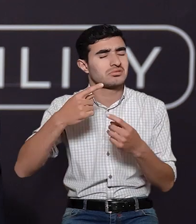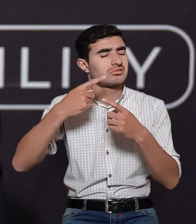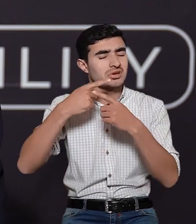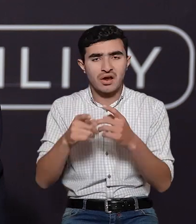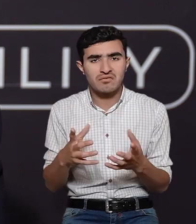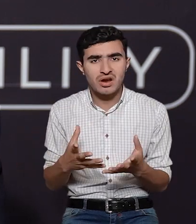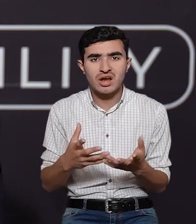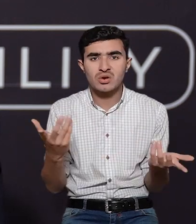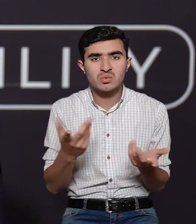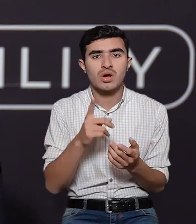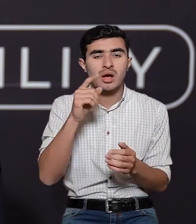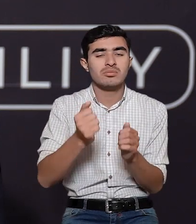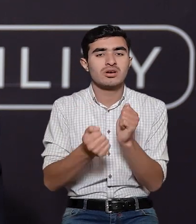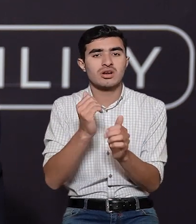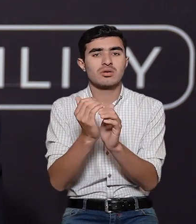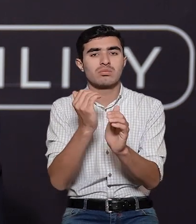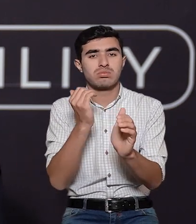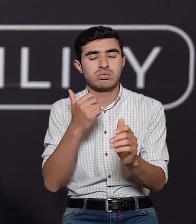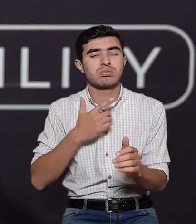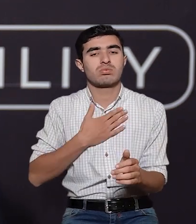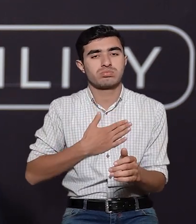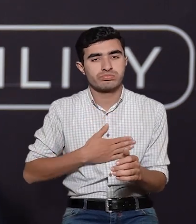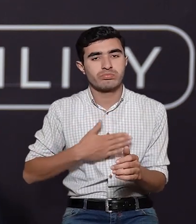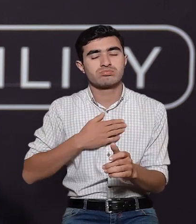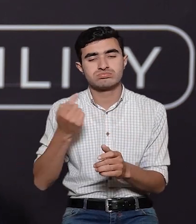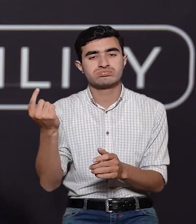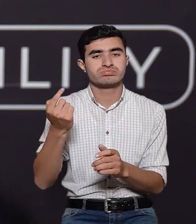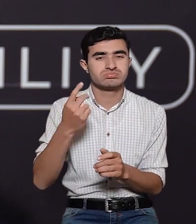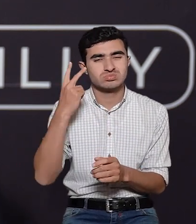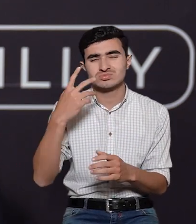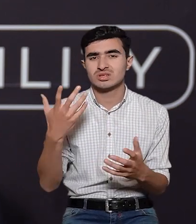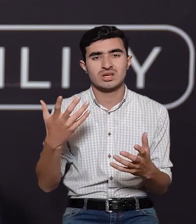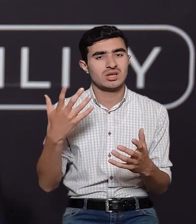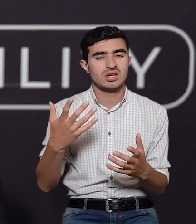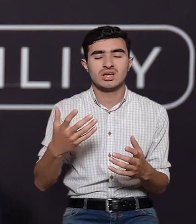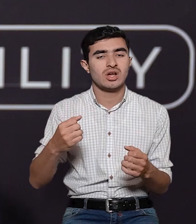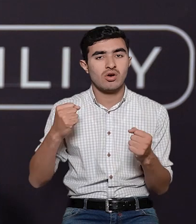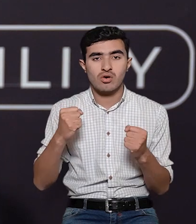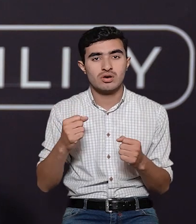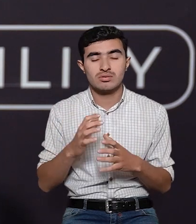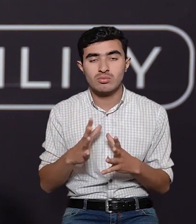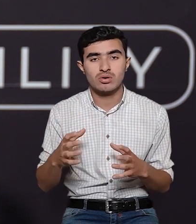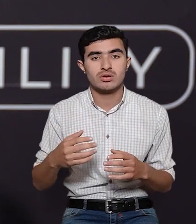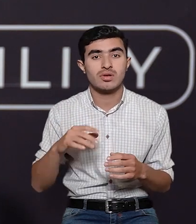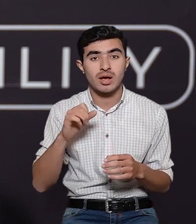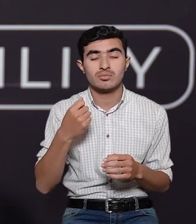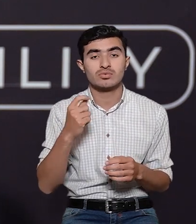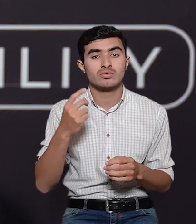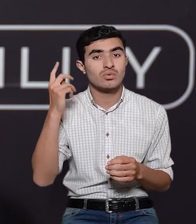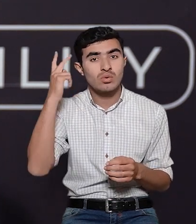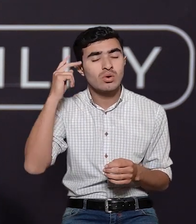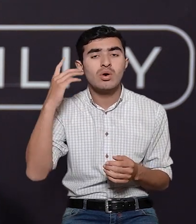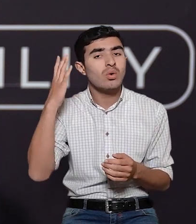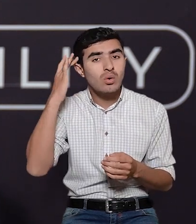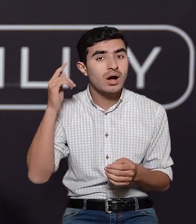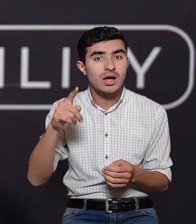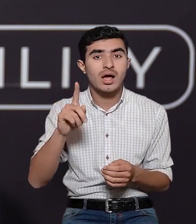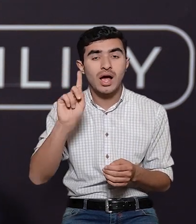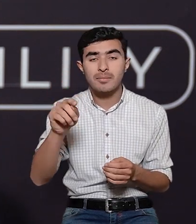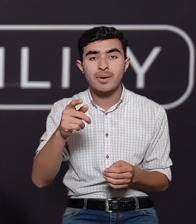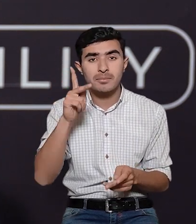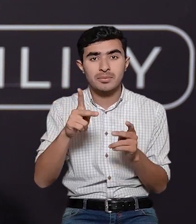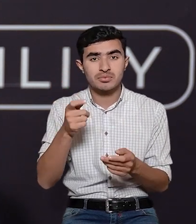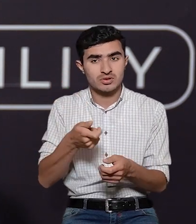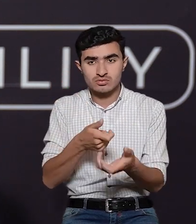ٹرکس آتے تھے جتنی دیر میں پہنچتے تھے، اور جو ان کے حالات تھے وہ ہمیں ریئلائز ہوا کہ فائر فائٹنگ اور باغبانی میں بڑا فرق ہے۔ باہر سے